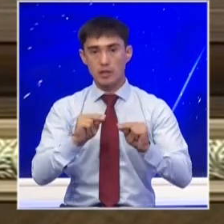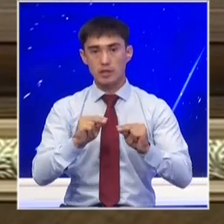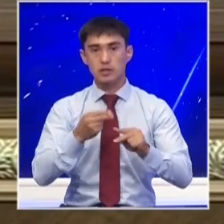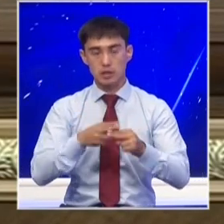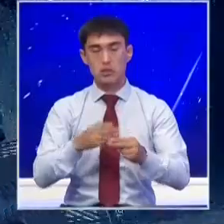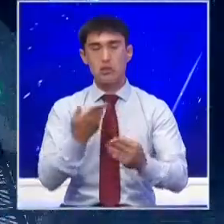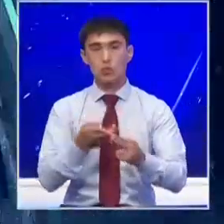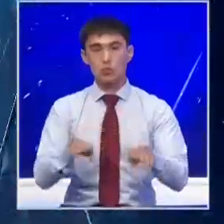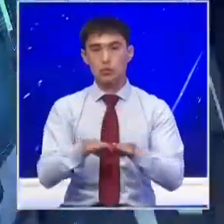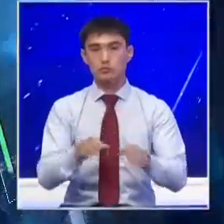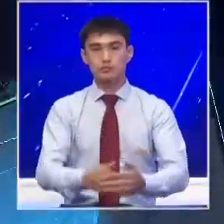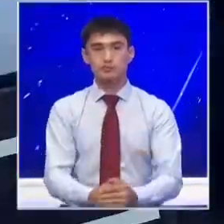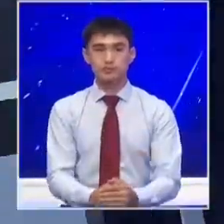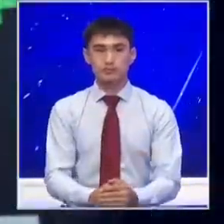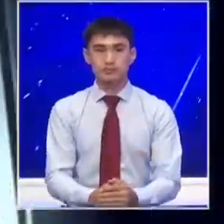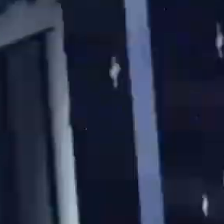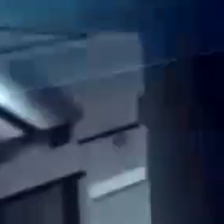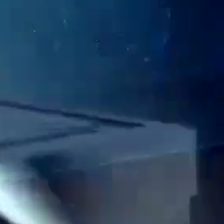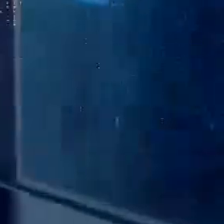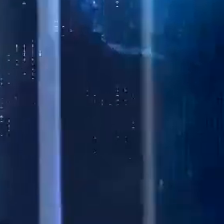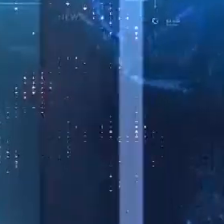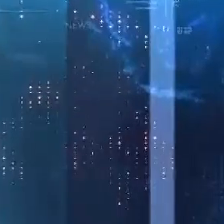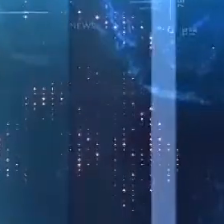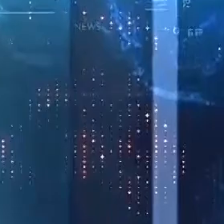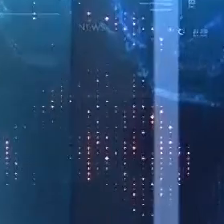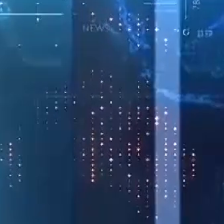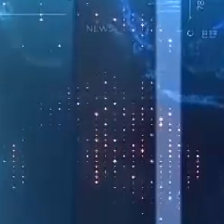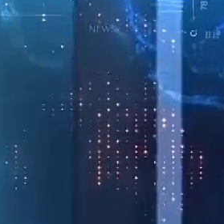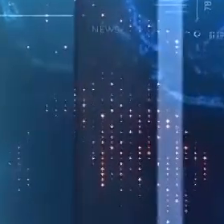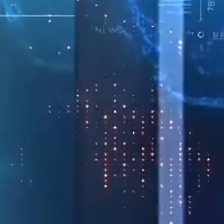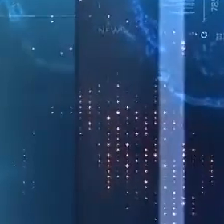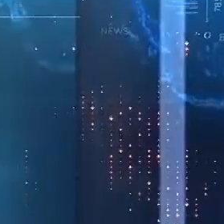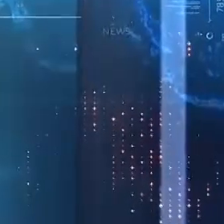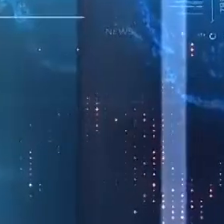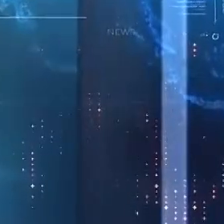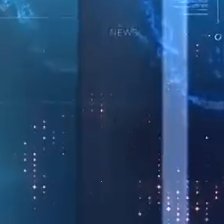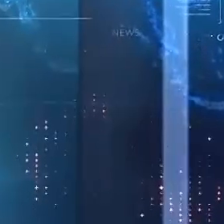осы. Гүлжанат Мақұлжанова, Ернұр Медет, Серік Базылхан, Жетісу телеарнасы.